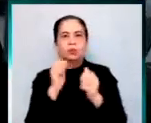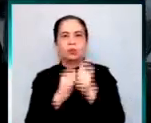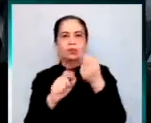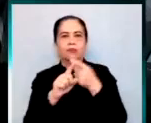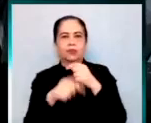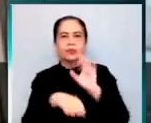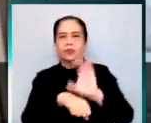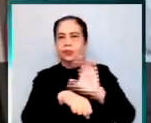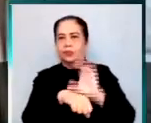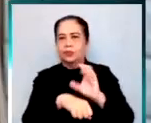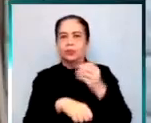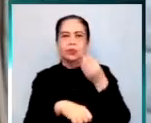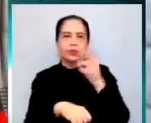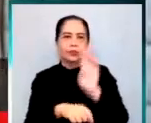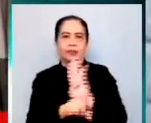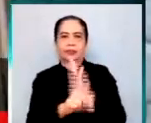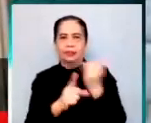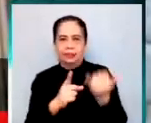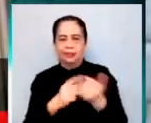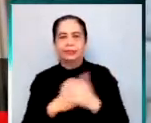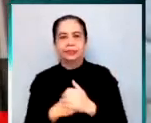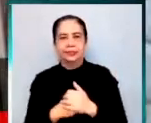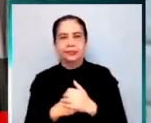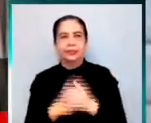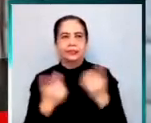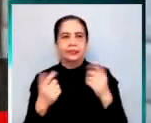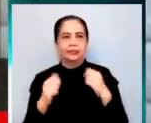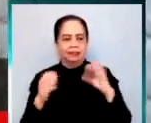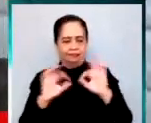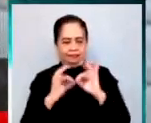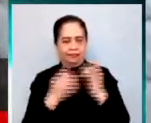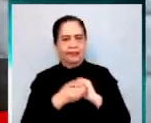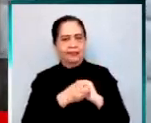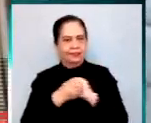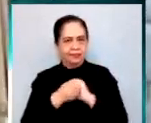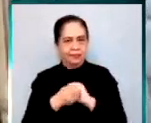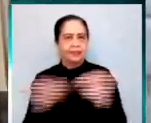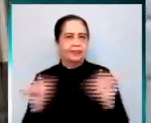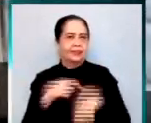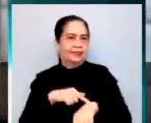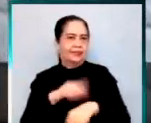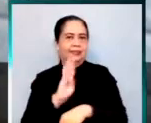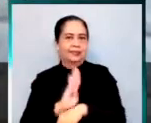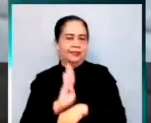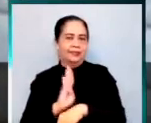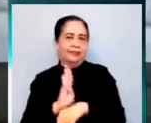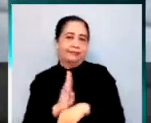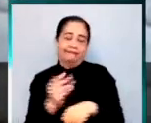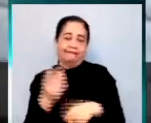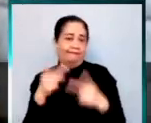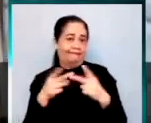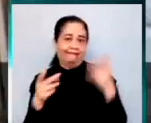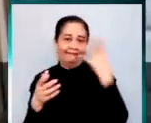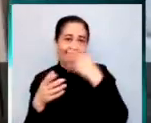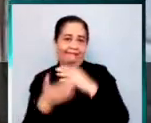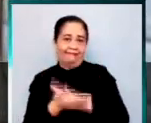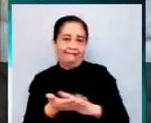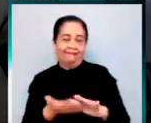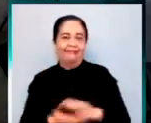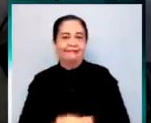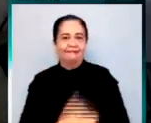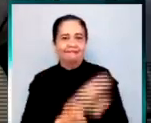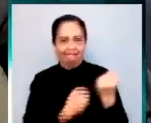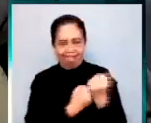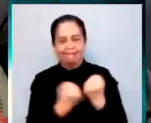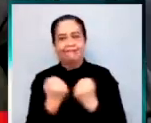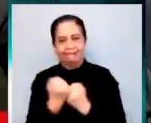at ilang barangay. Isa rin sa banding, kaso nga lang negosyo rin po. Ayun ang kalaganda. Tulong-tulong na rin po.